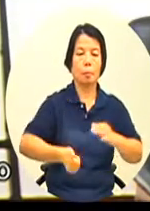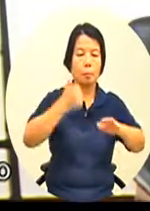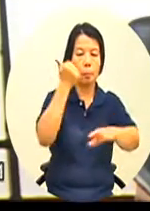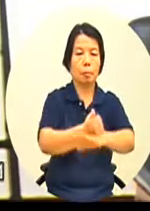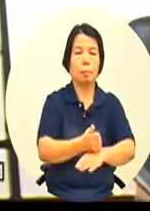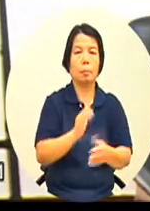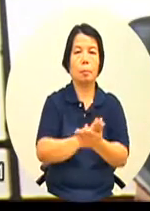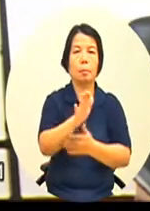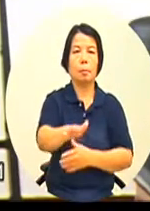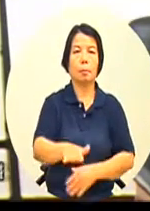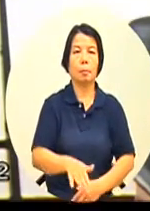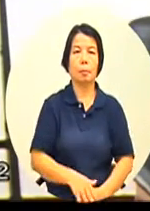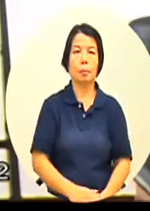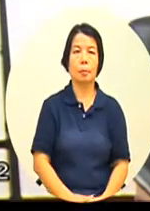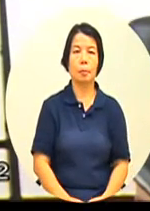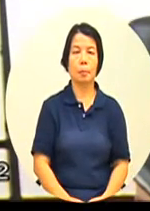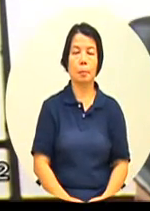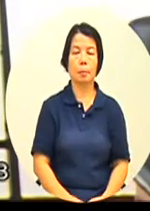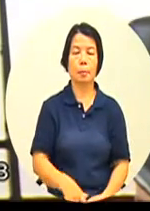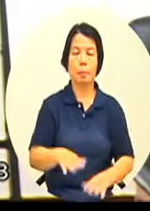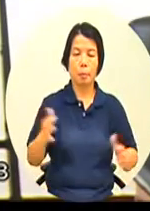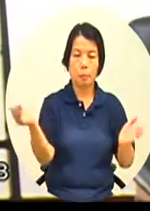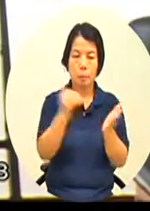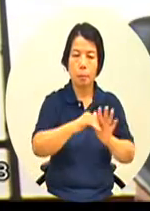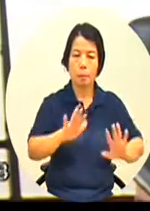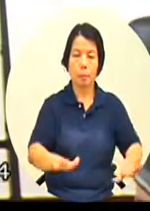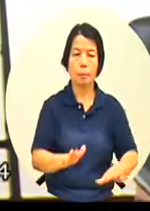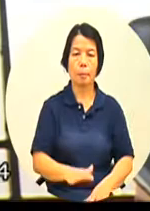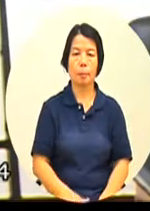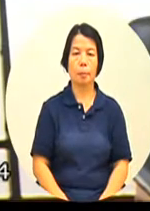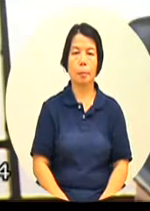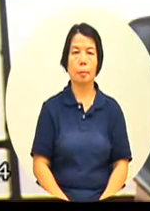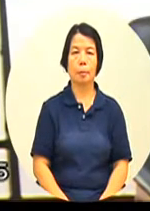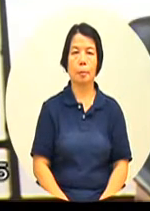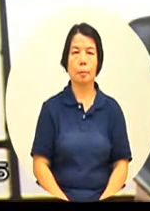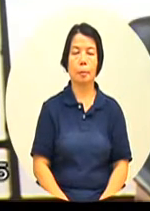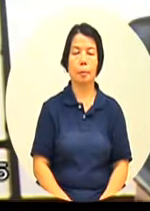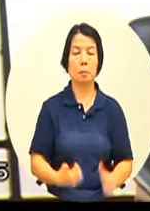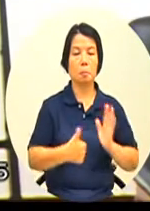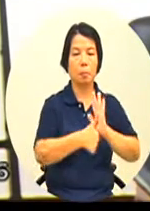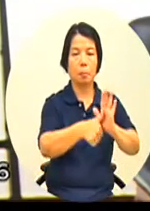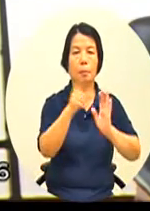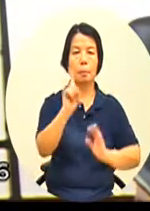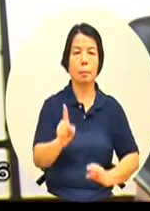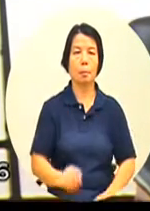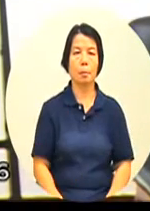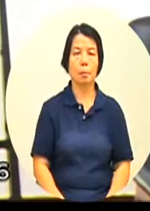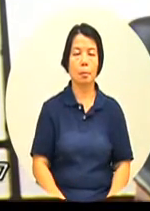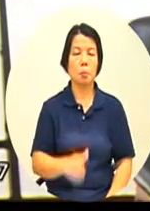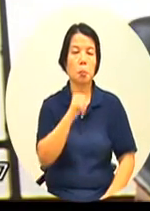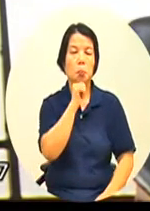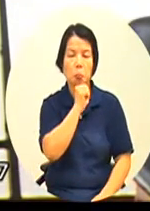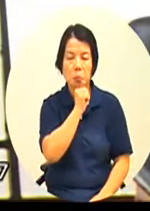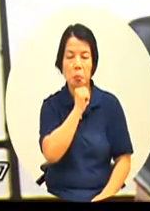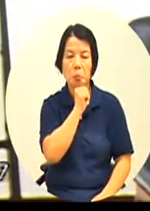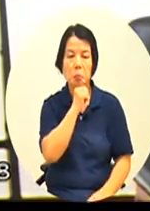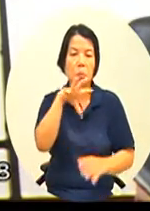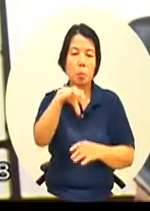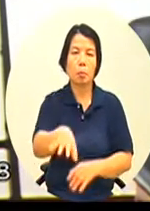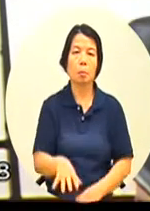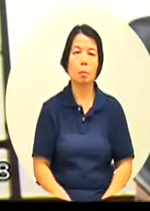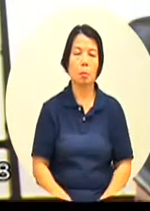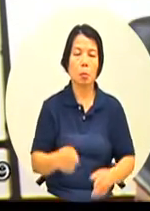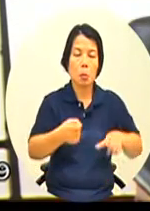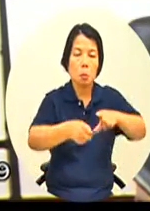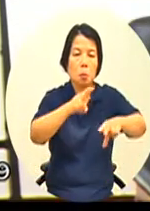后，迄个时阵哈，即便到现在，巴西什么最有名？贫民窟。贫民窟安怎？伊公共